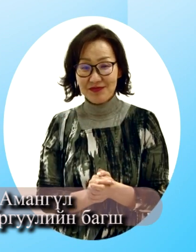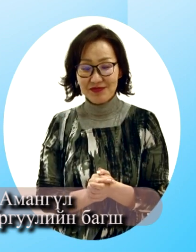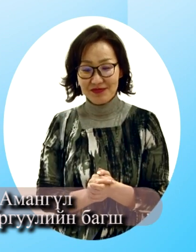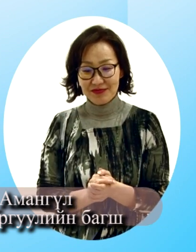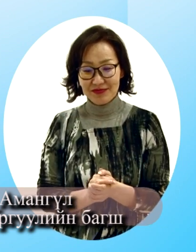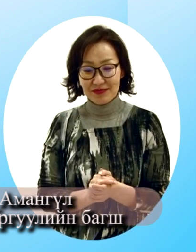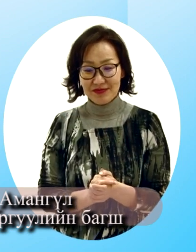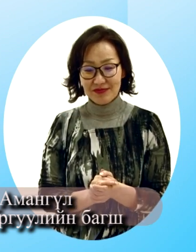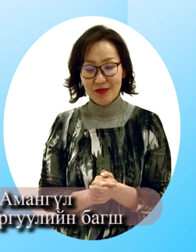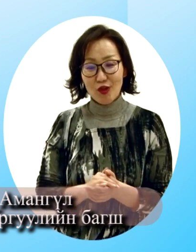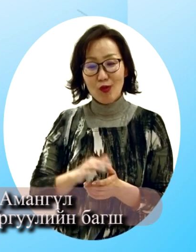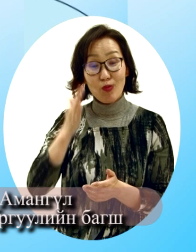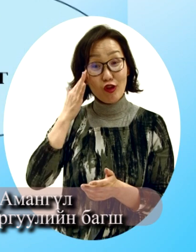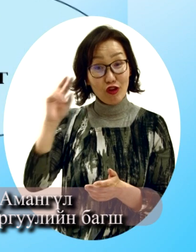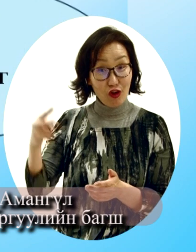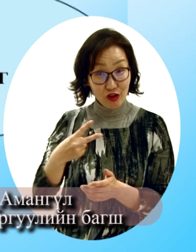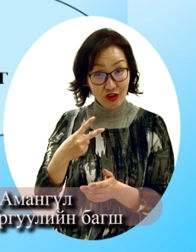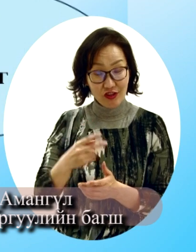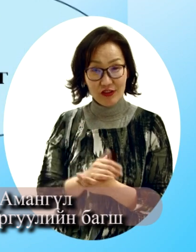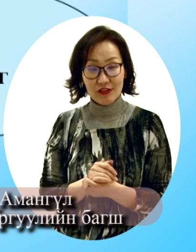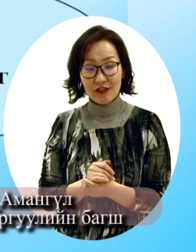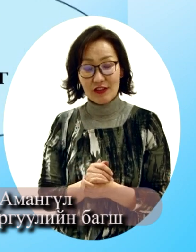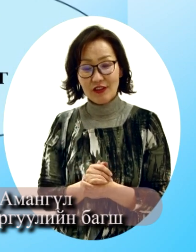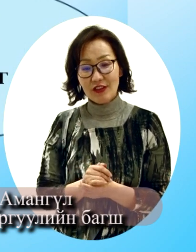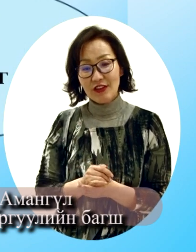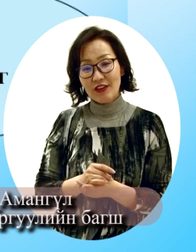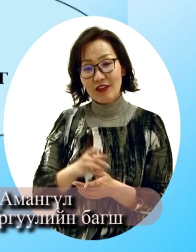Балалар, жай бөлшекке жақсылап қараңдар.